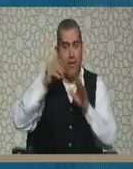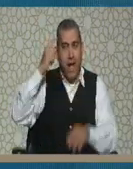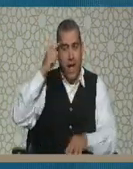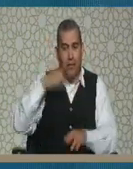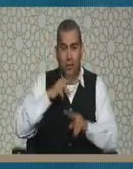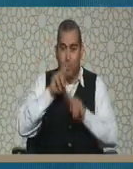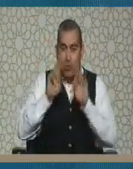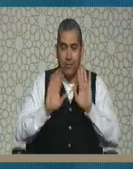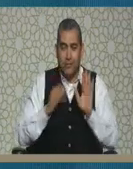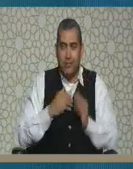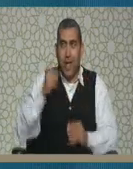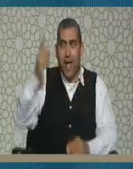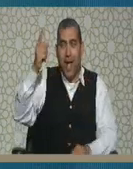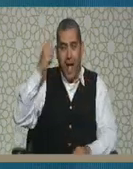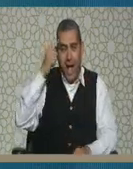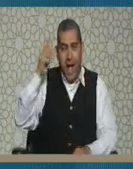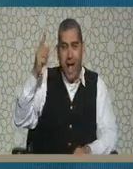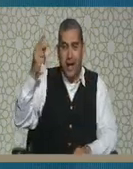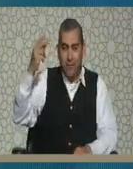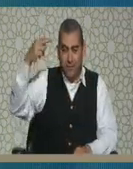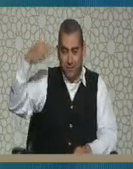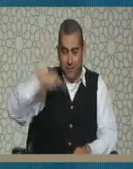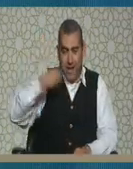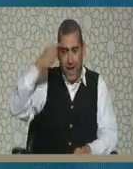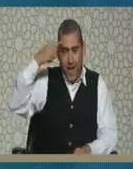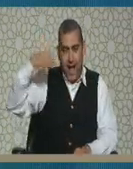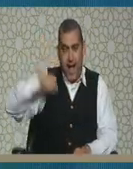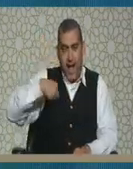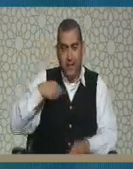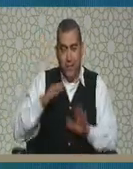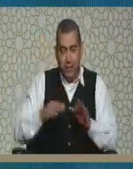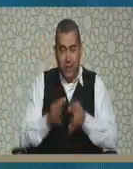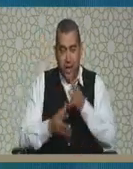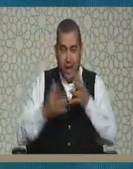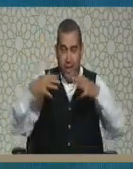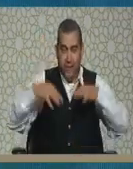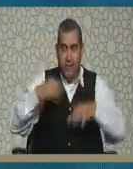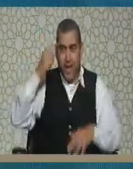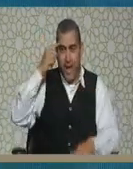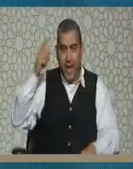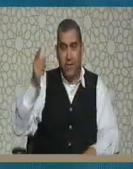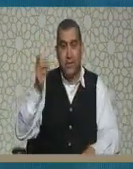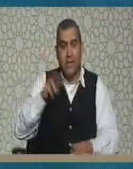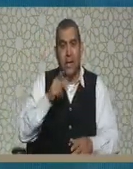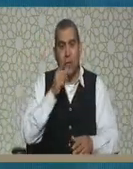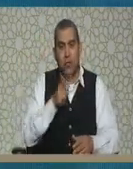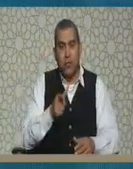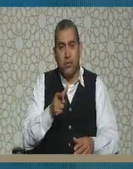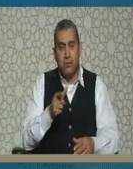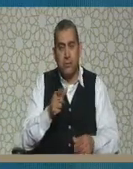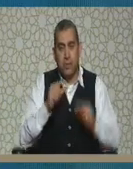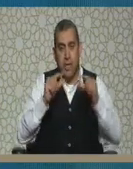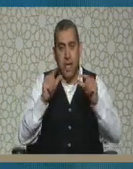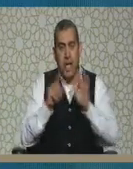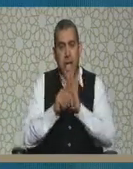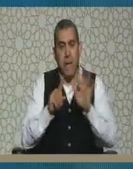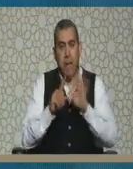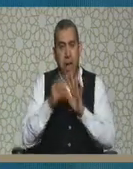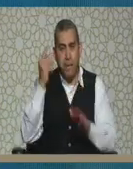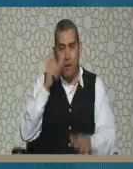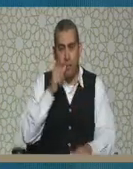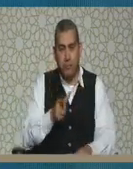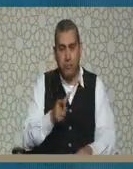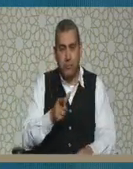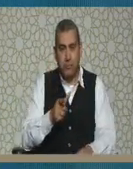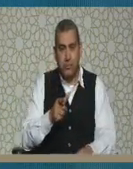سؤالي ان اسال ان الله يعلم وحالي وفي روايه ذكرها الامام سيدنا